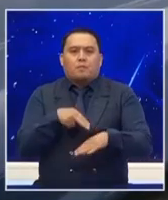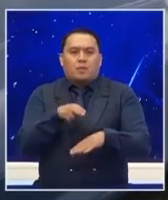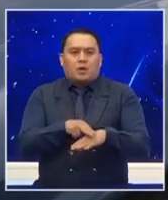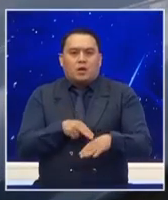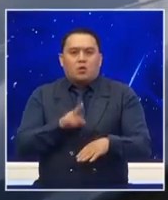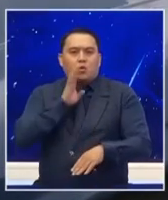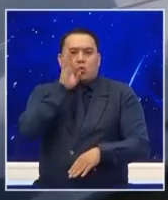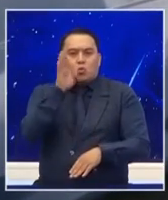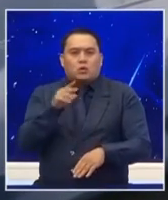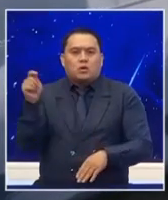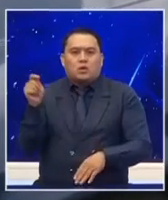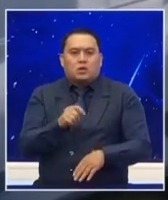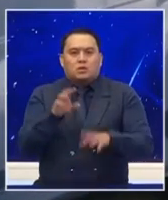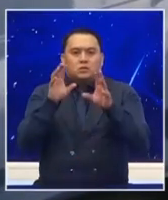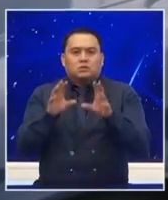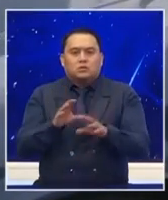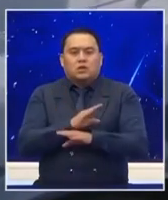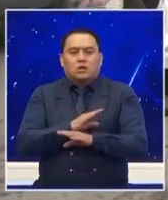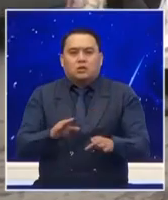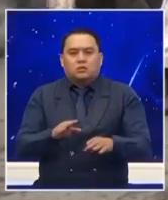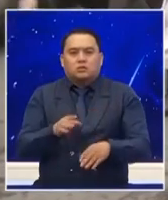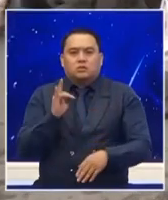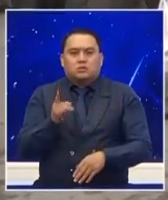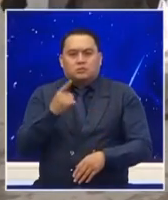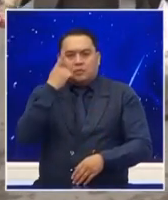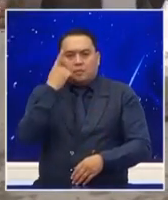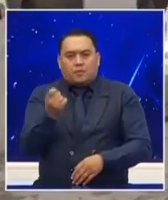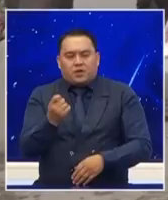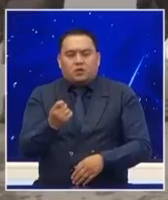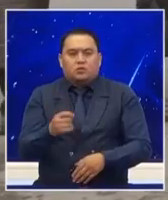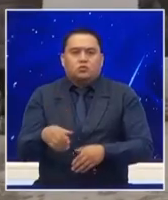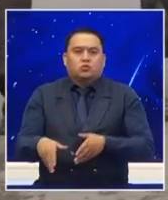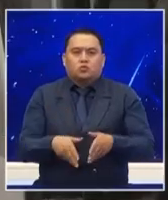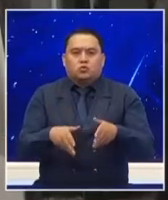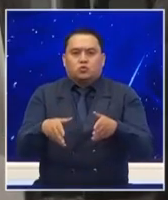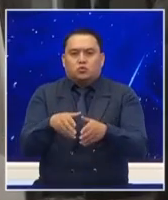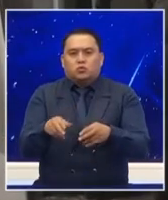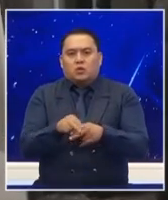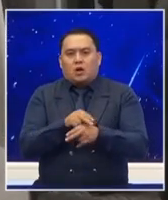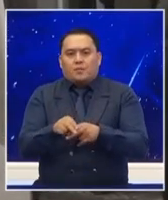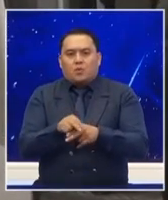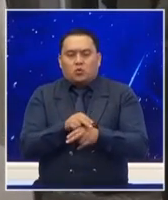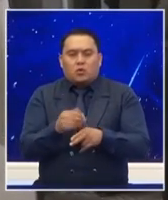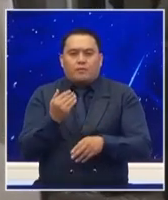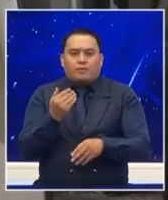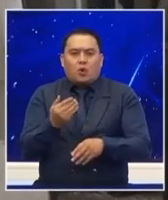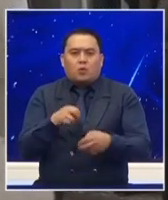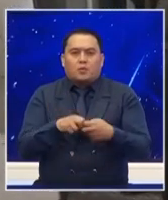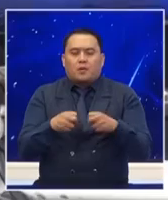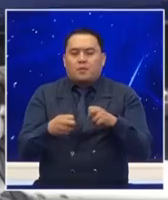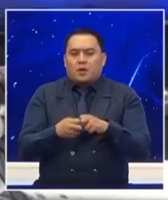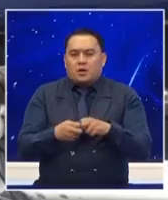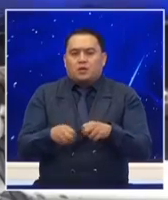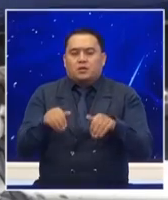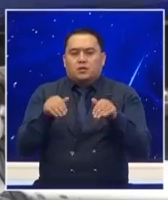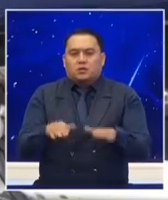де ертелігеш келіп, заңсыз тоқтаған көліктерге ескертпе жасап, жол қозғалысын реттеп әбігер. Алайда мәселе